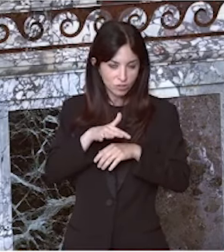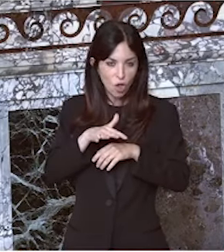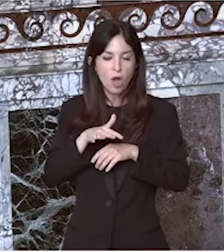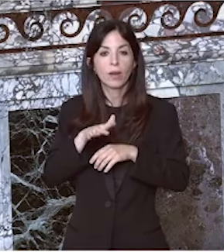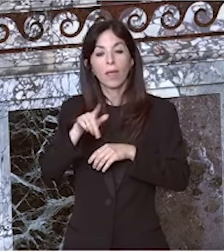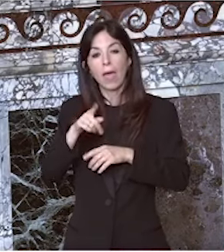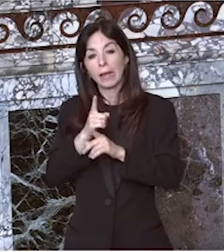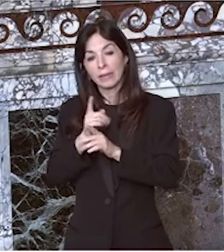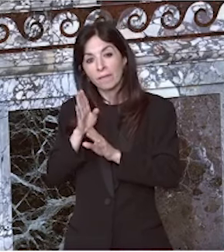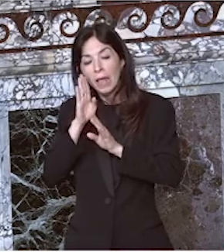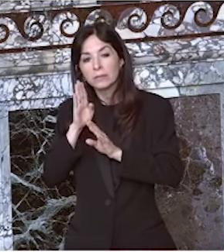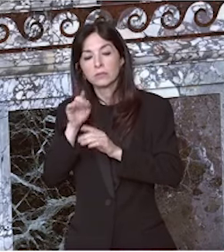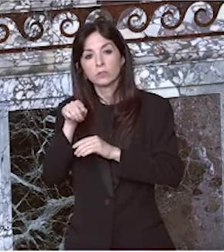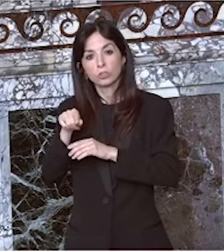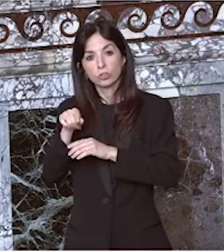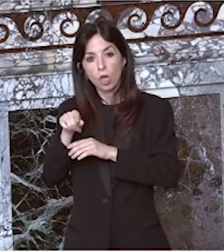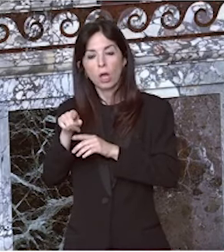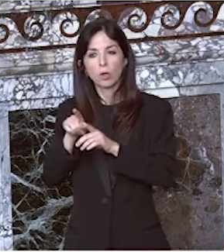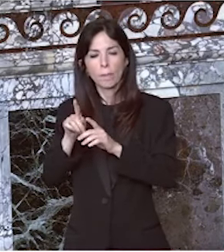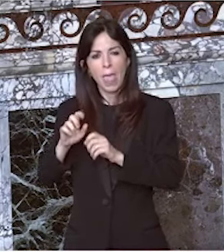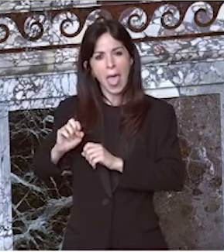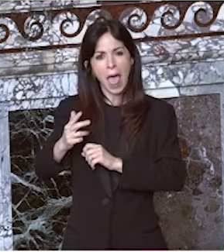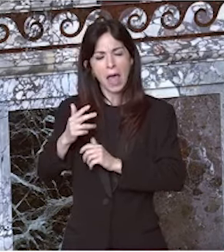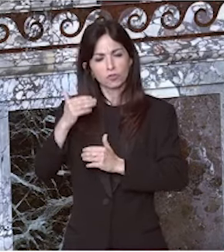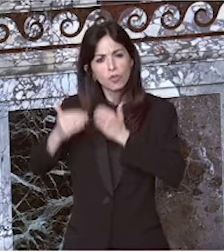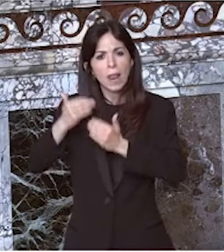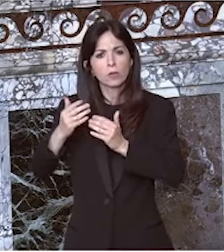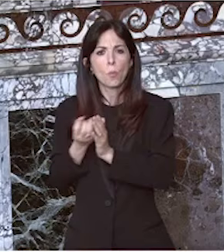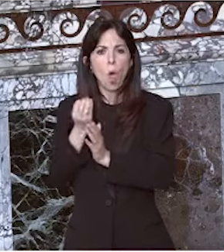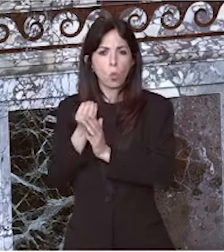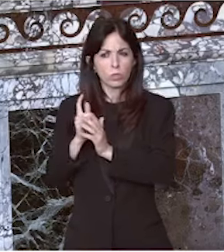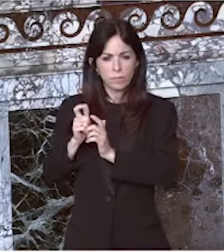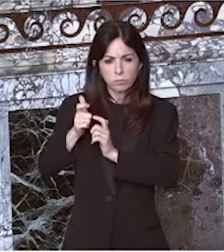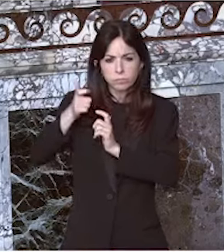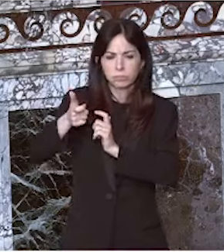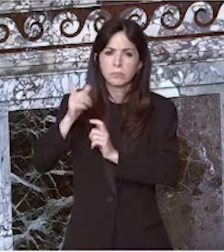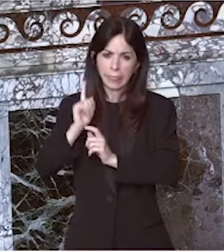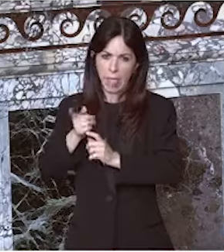lato, imprimere una decisa accelerazione alla produttività.